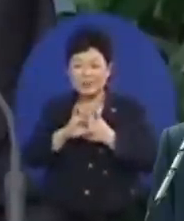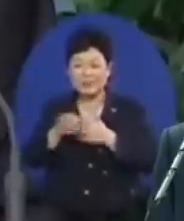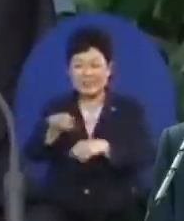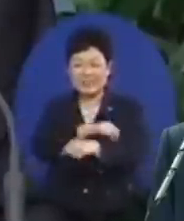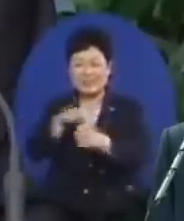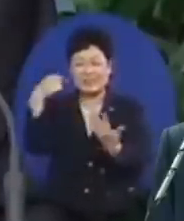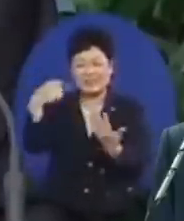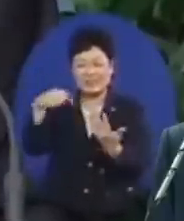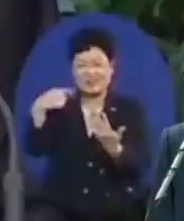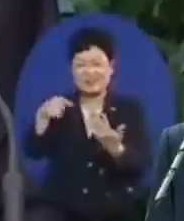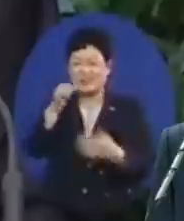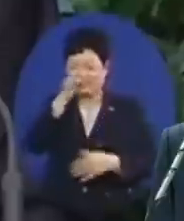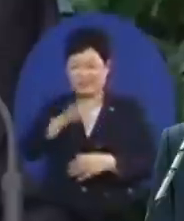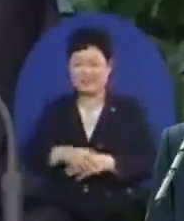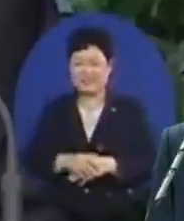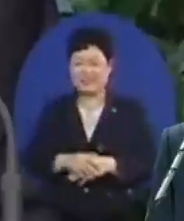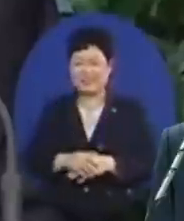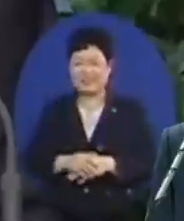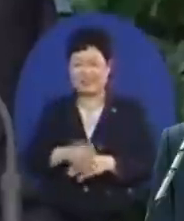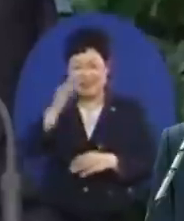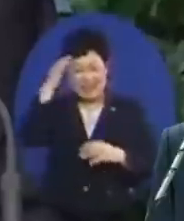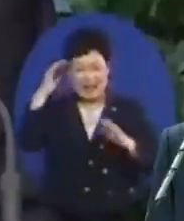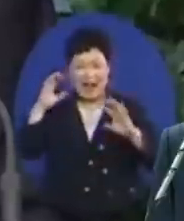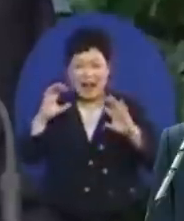했었습니다. 왜냐하면